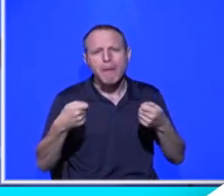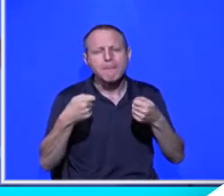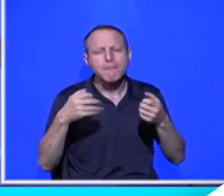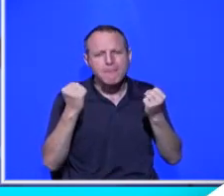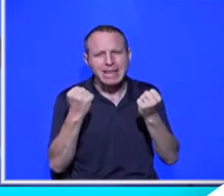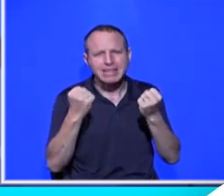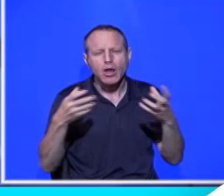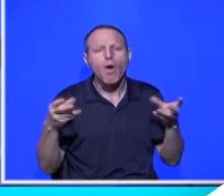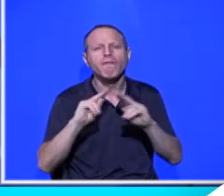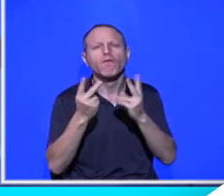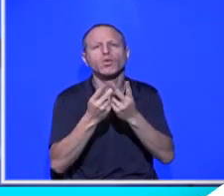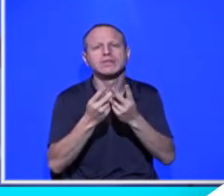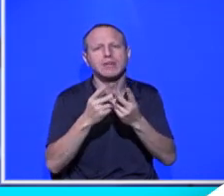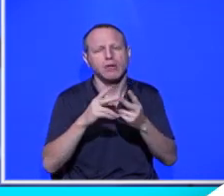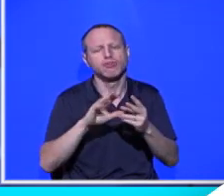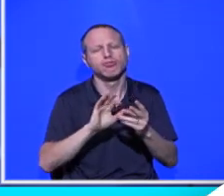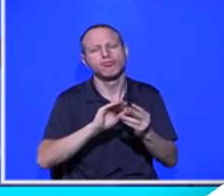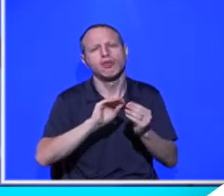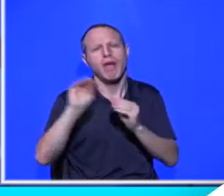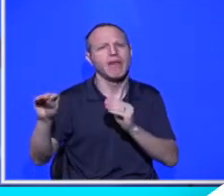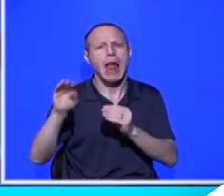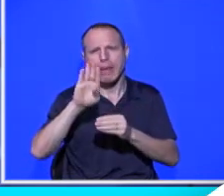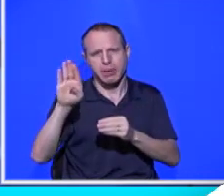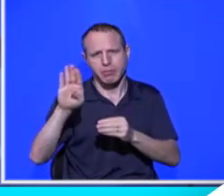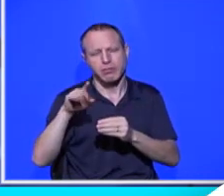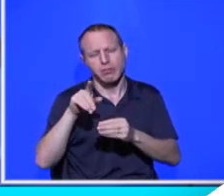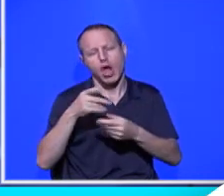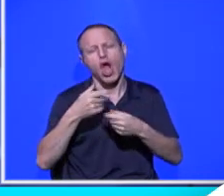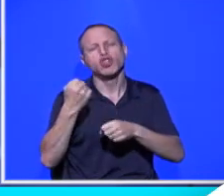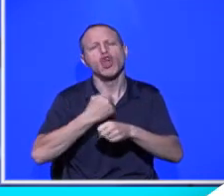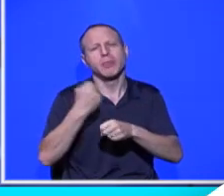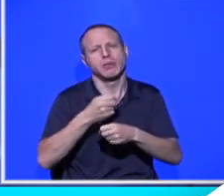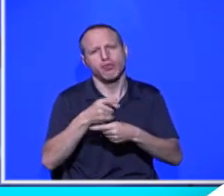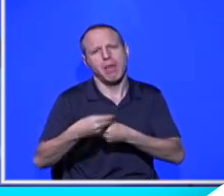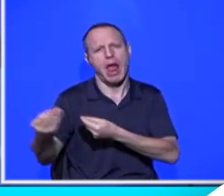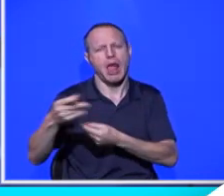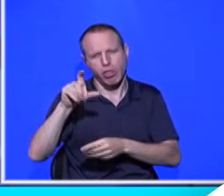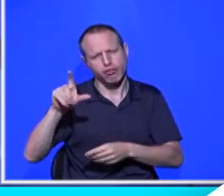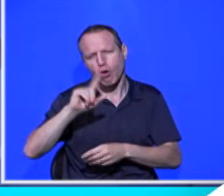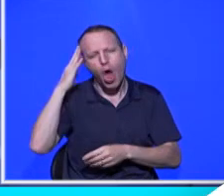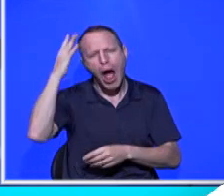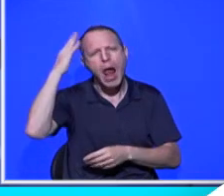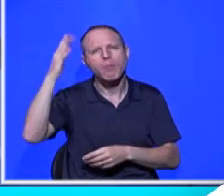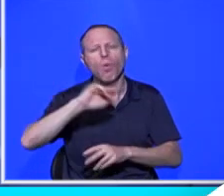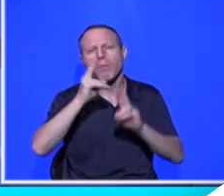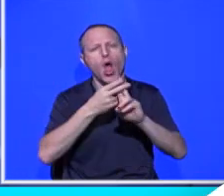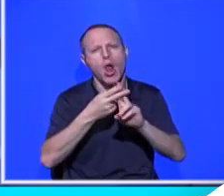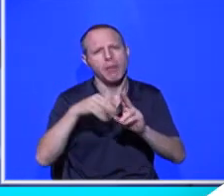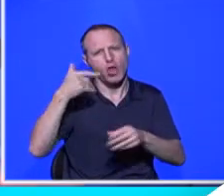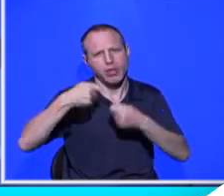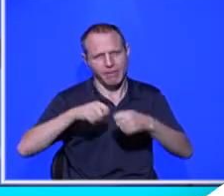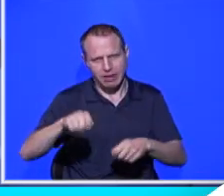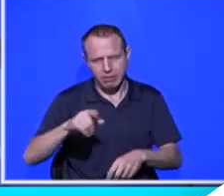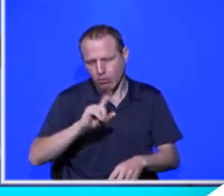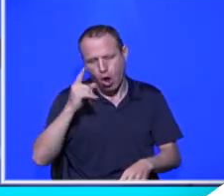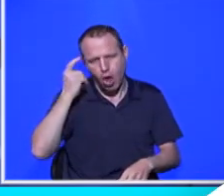שערכה לנתניהו, זה הג'ובים שהוא מחלק להם. הרי האנשים האלה לא חלמו מעולם להיות חברי כנסת. את אפילו לא זוכרת את השמות שלהם, את לא מכירה את השמות שלהם, פתאום